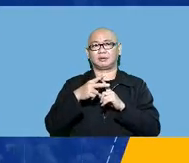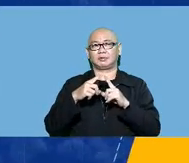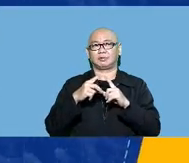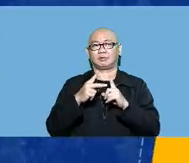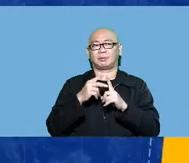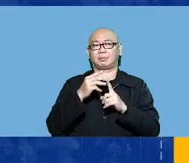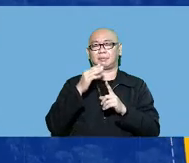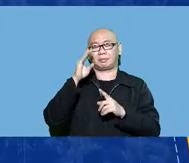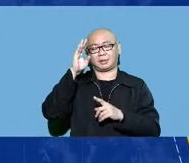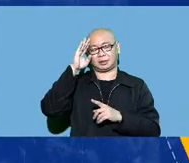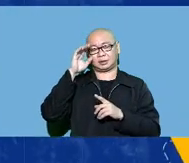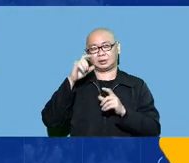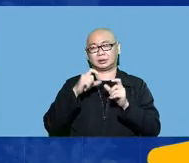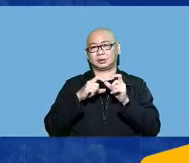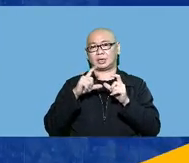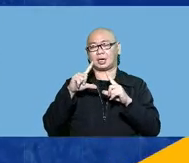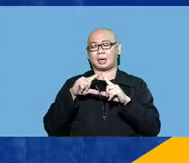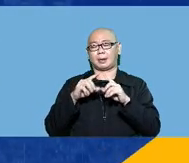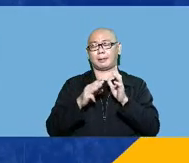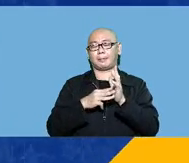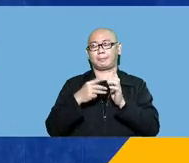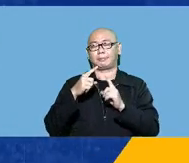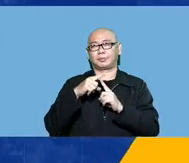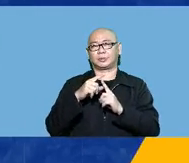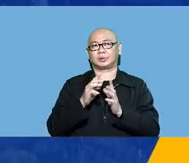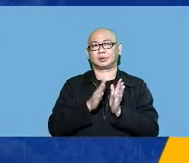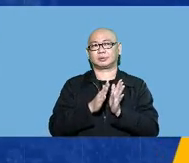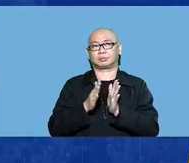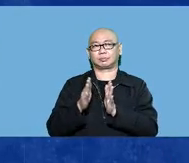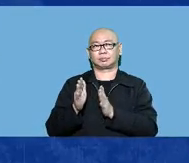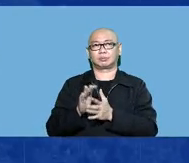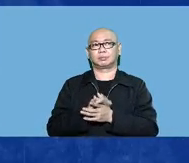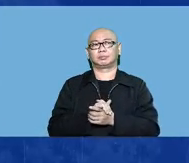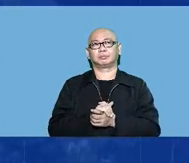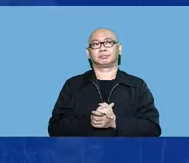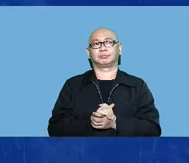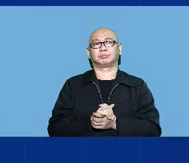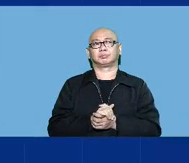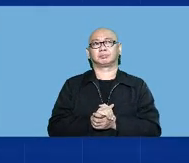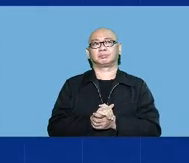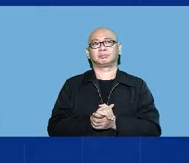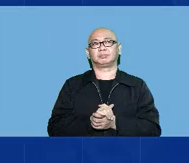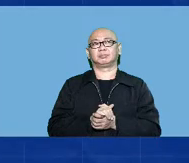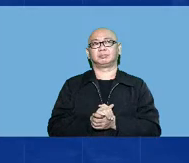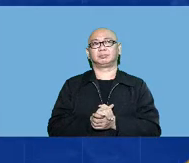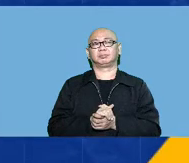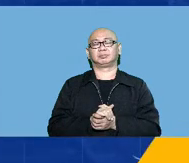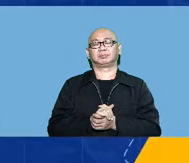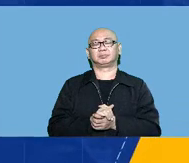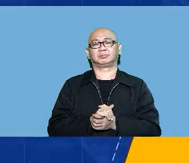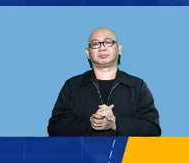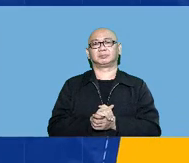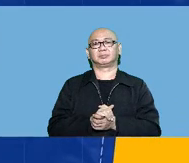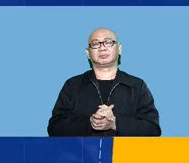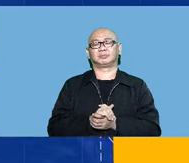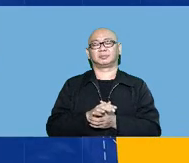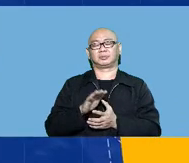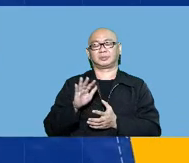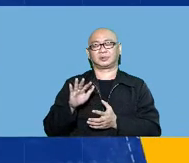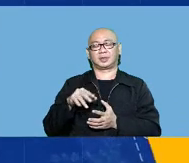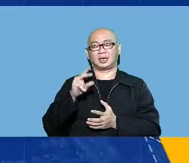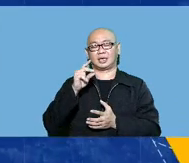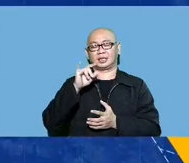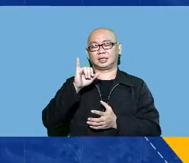ya, kemudian Mas Din, Mbak Robi, Dek Reza, Dek Diah,